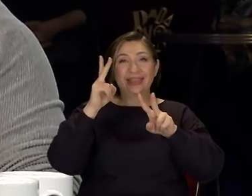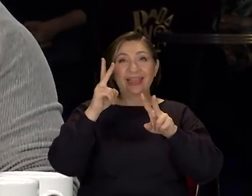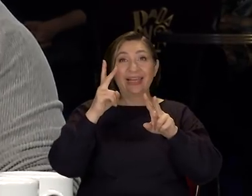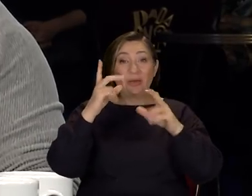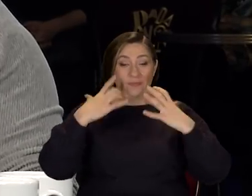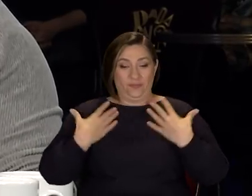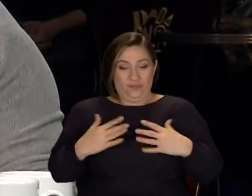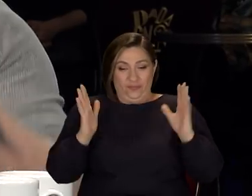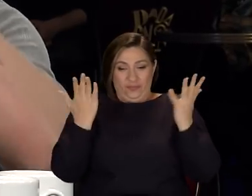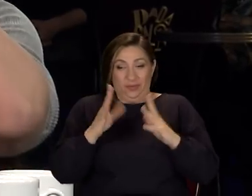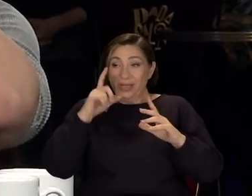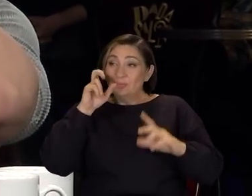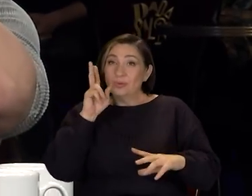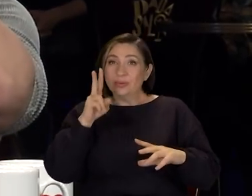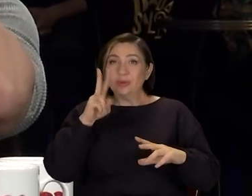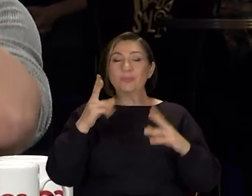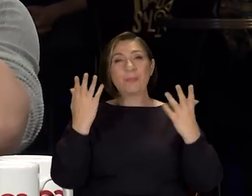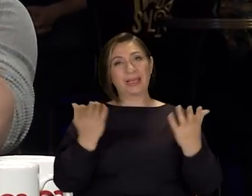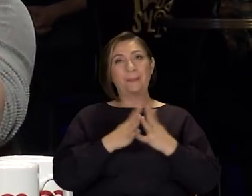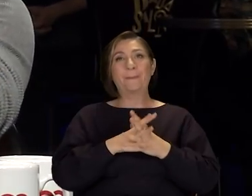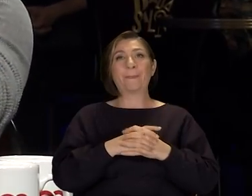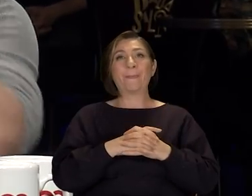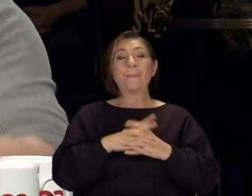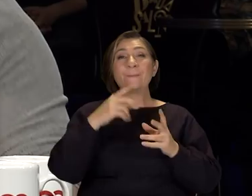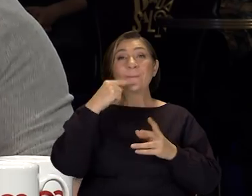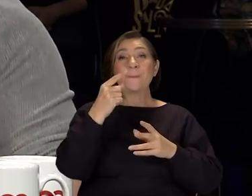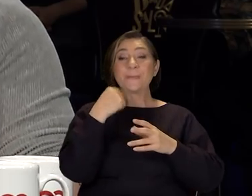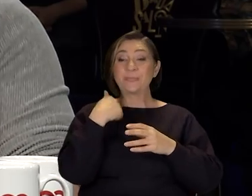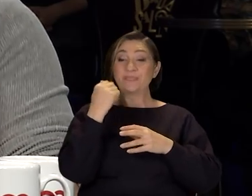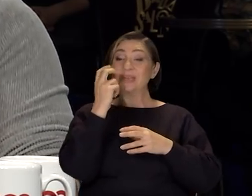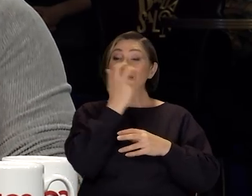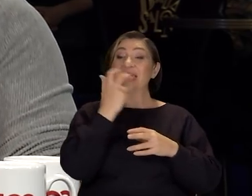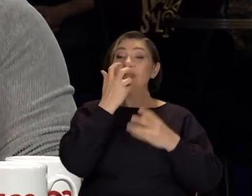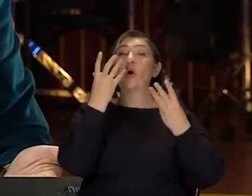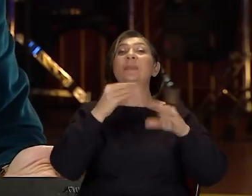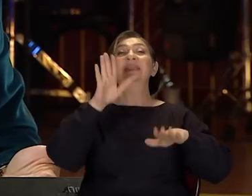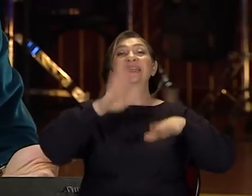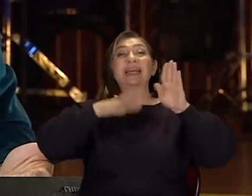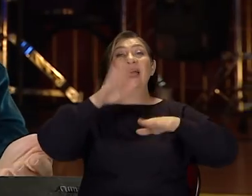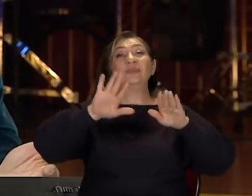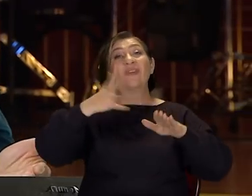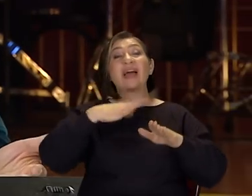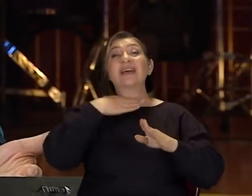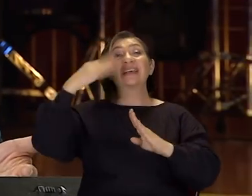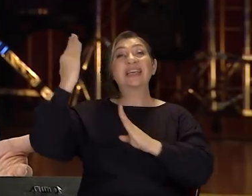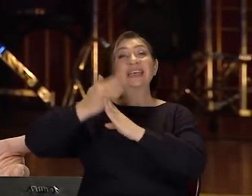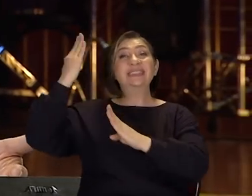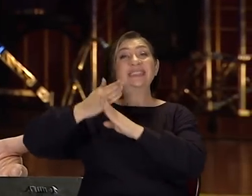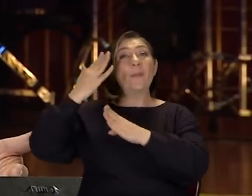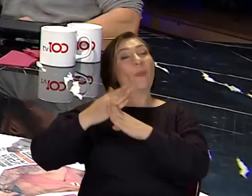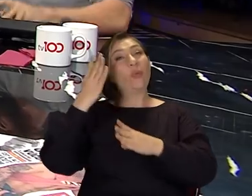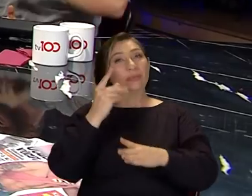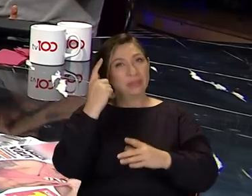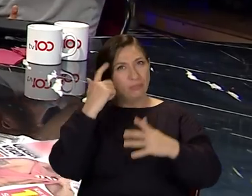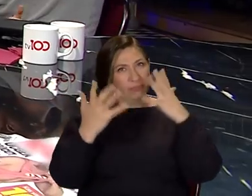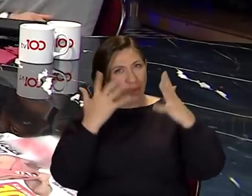var. inecek tabii. Peki, diyorsun ki sanatçı olmasaydım reklamcı veya kasap olurdum. Bu bir şey mi, bir travmatik bir şey